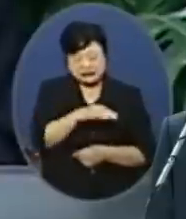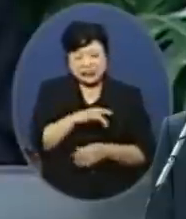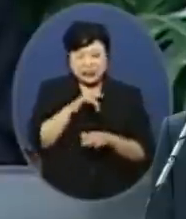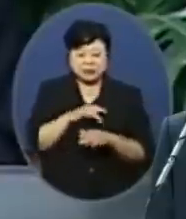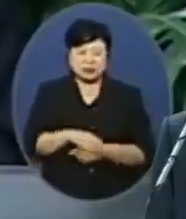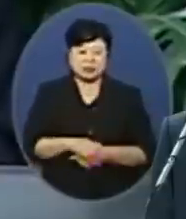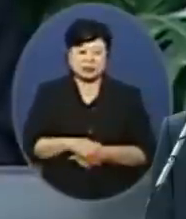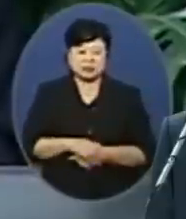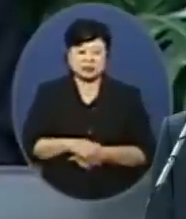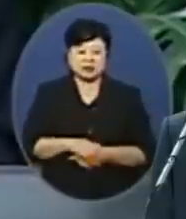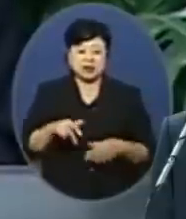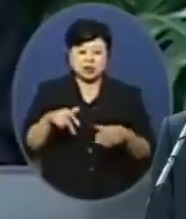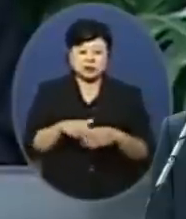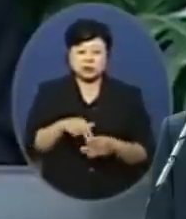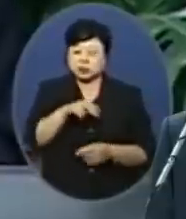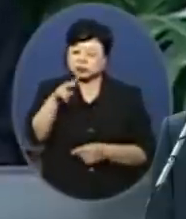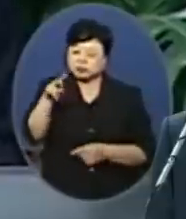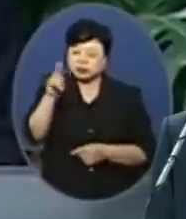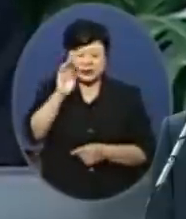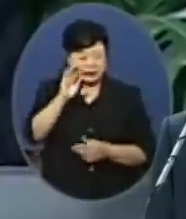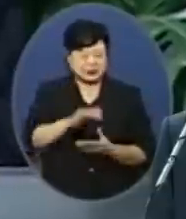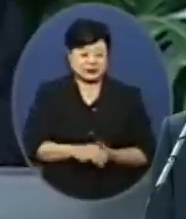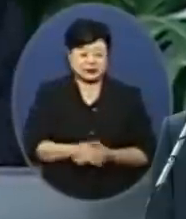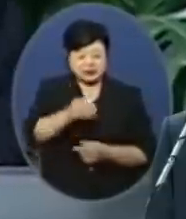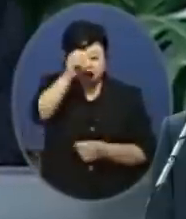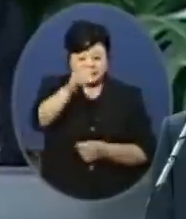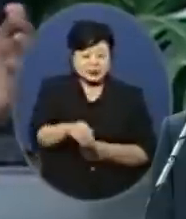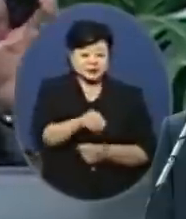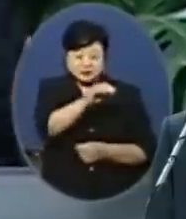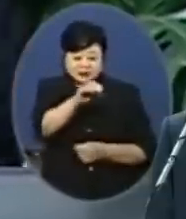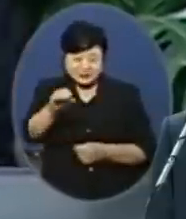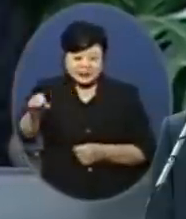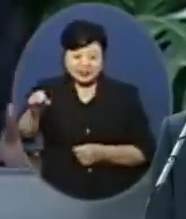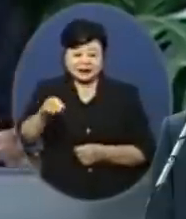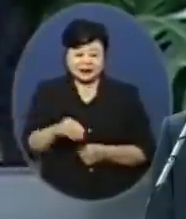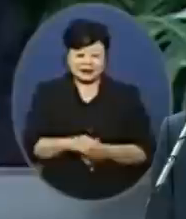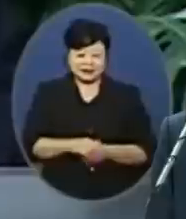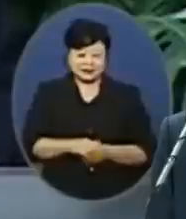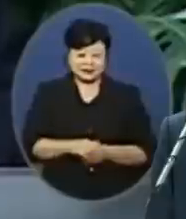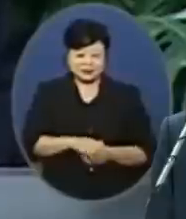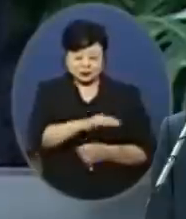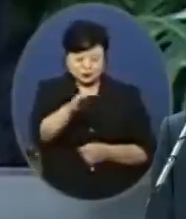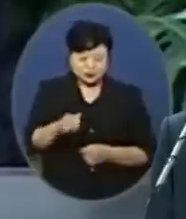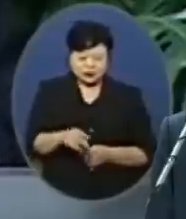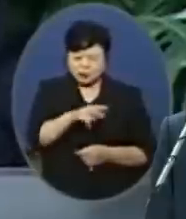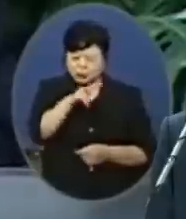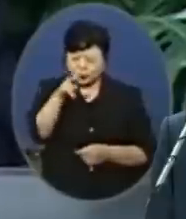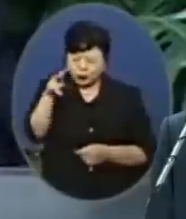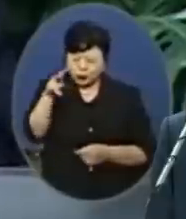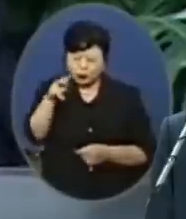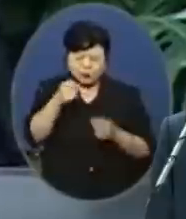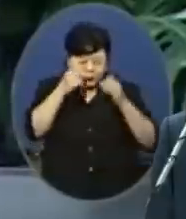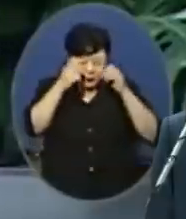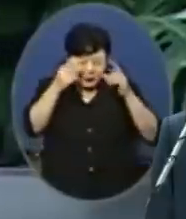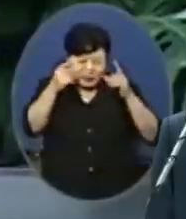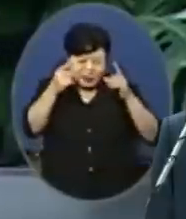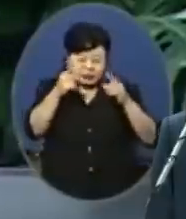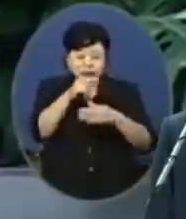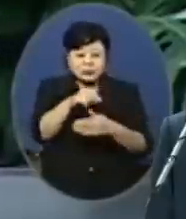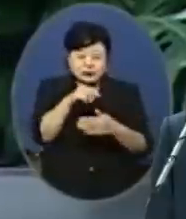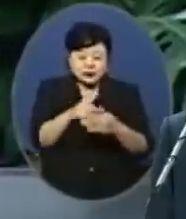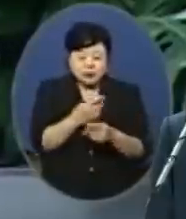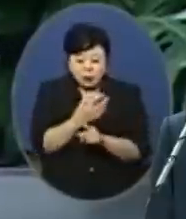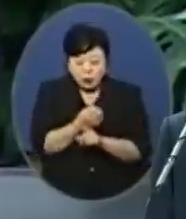막연히 종교적으로 쳐다보면 안 되는 것입니다. 십자가가 서 있는 것은 우리가 그를 쳐다보고 깨닫고 그 속에